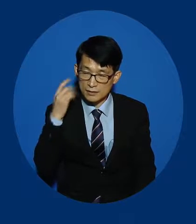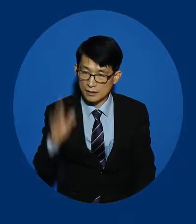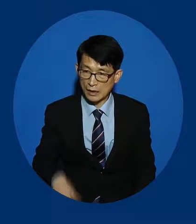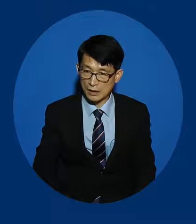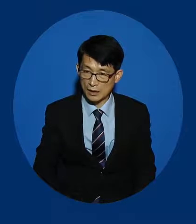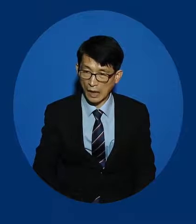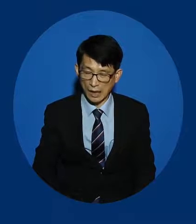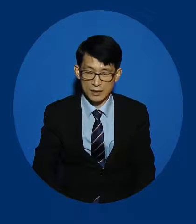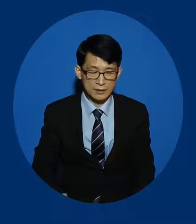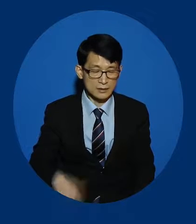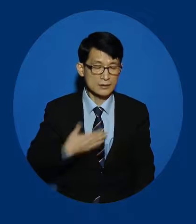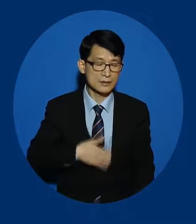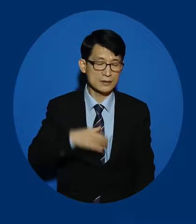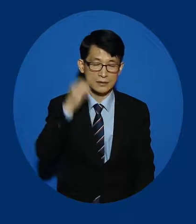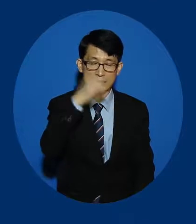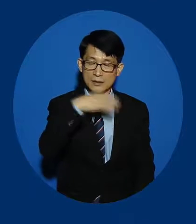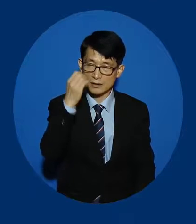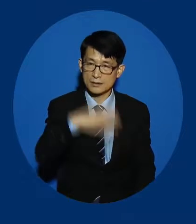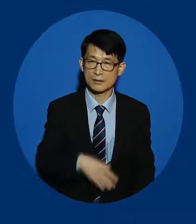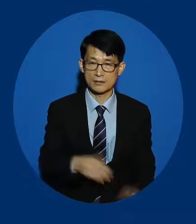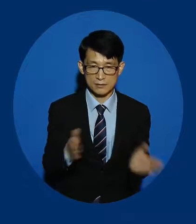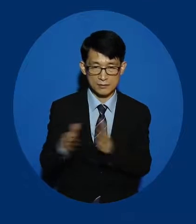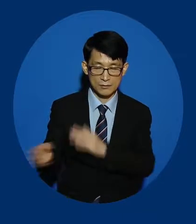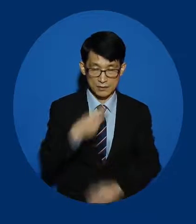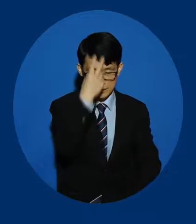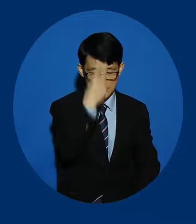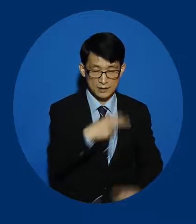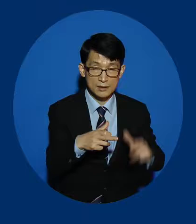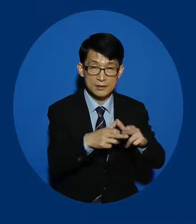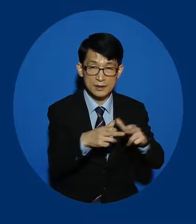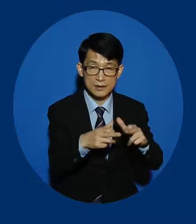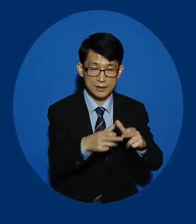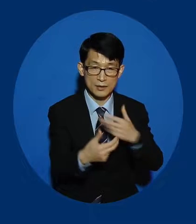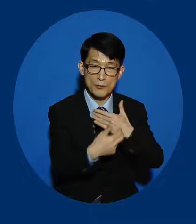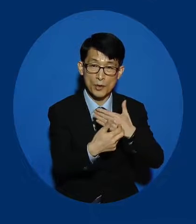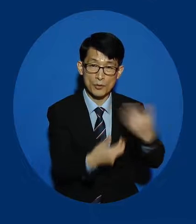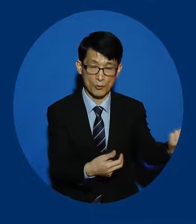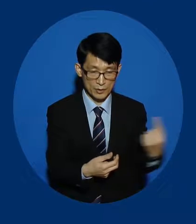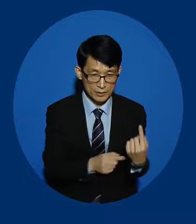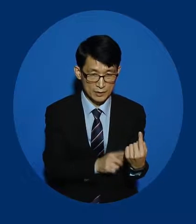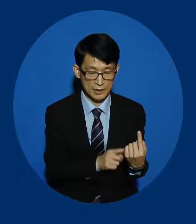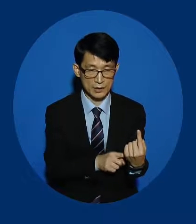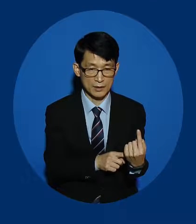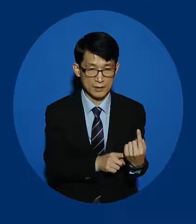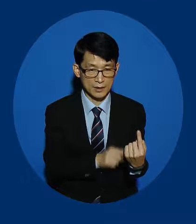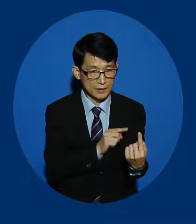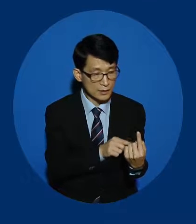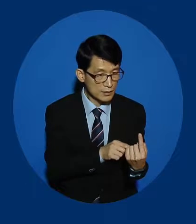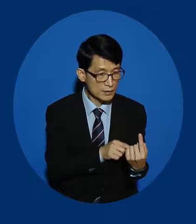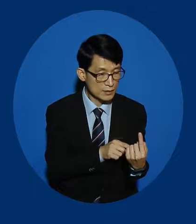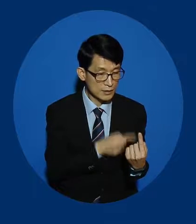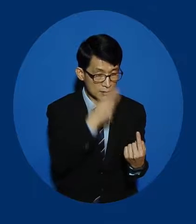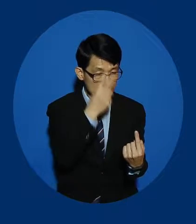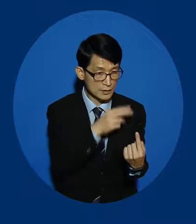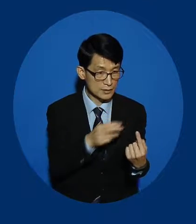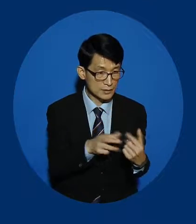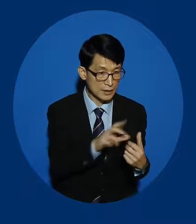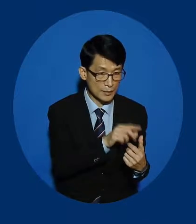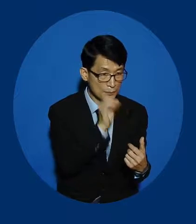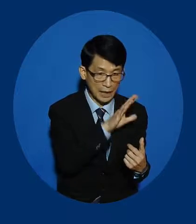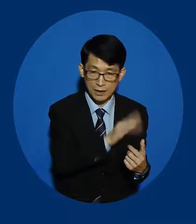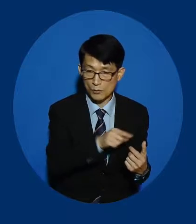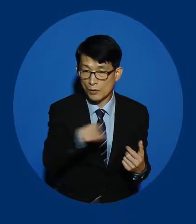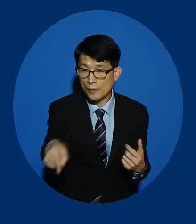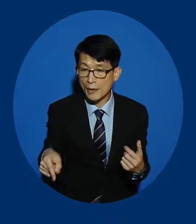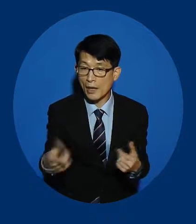넘기는 경우들. 시각 장애인이 와서 진료를 받고 있는데 시각 장애인한테 얘기 않고 뭐 동석인 동반자한테만